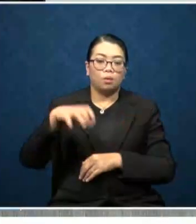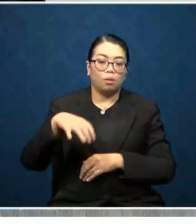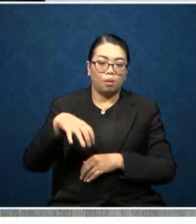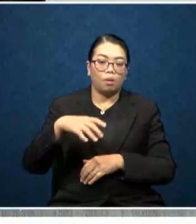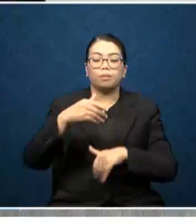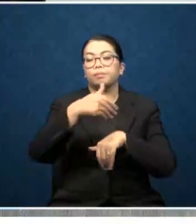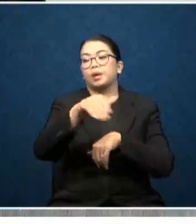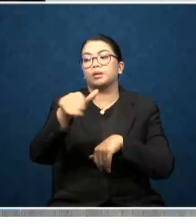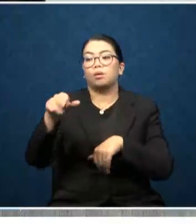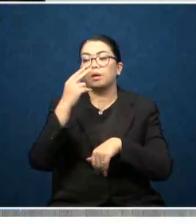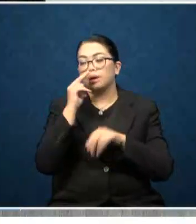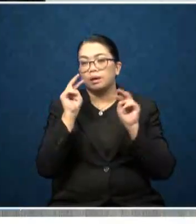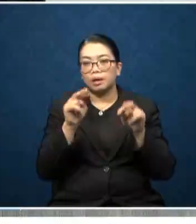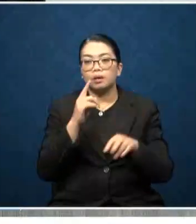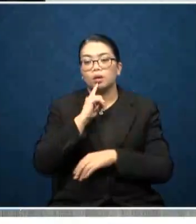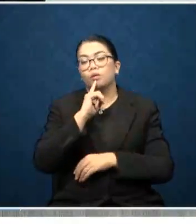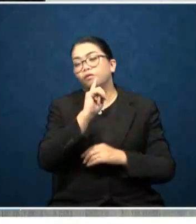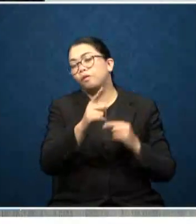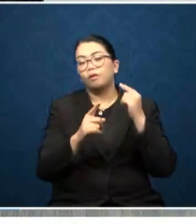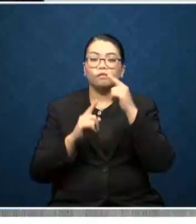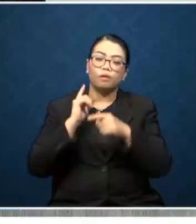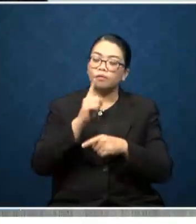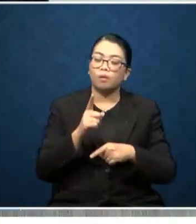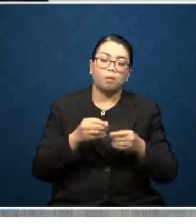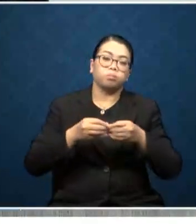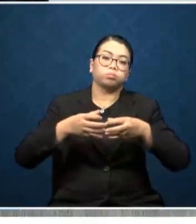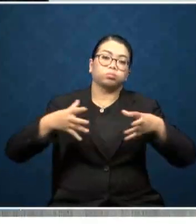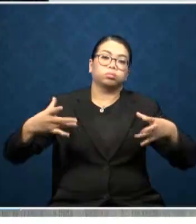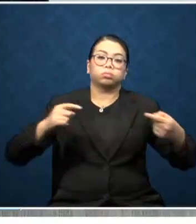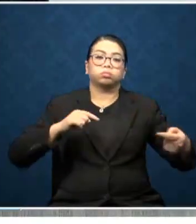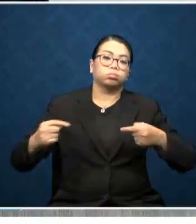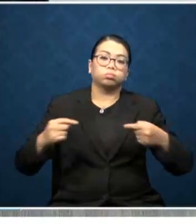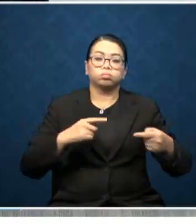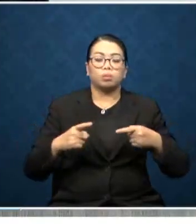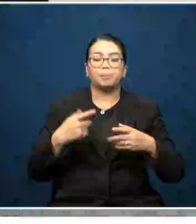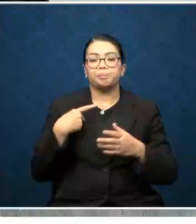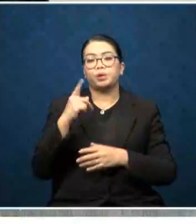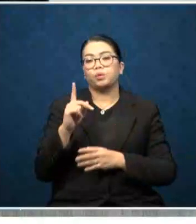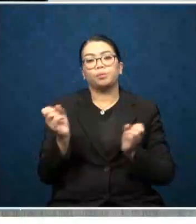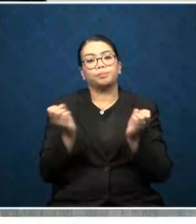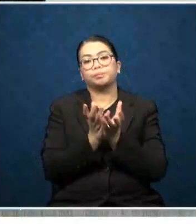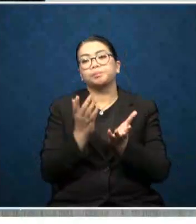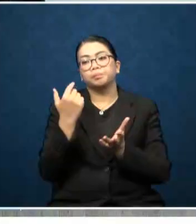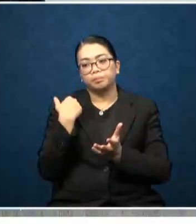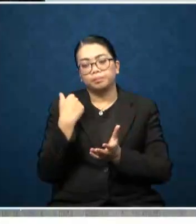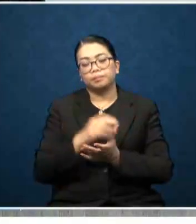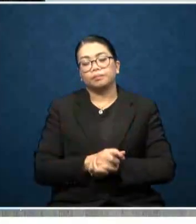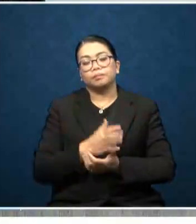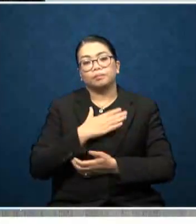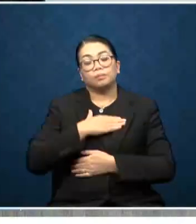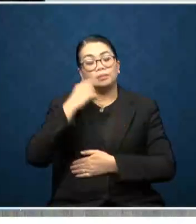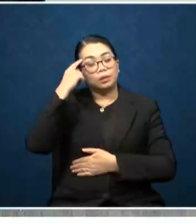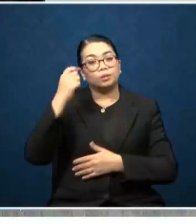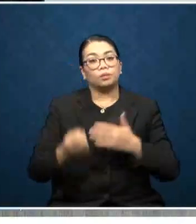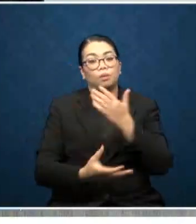สู่ภายนอกด้วยการฟ้องร้องกันมันยิ่งขยายวงกว้างเรามันไม่เกิดผลดีกับคสชผมคิดว่าวันนี้เป็น